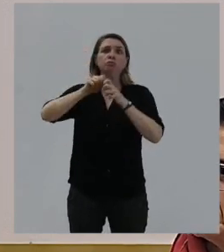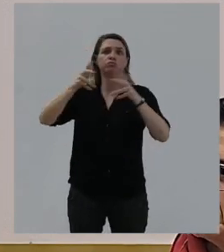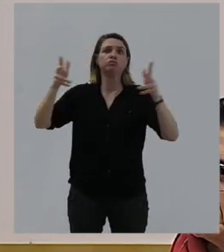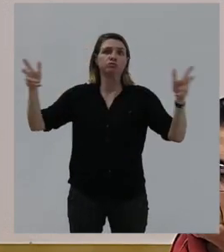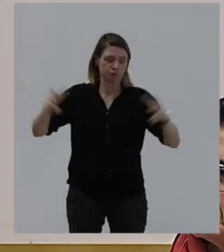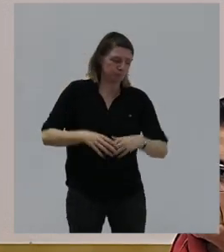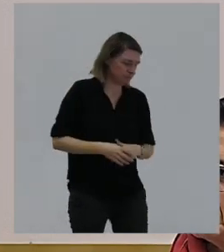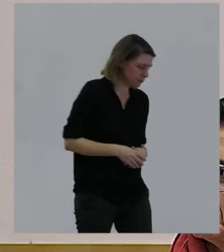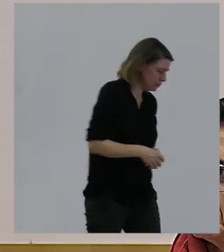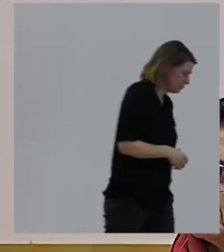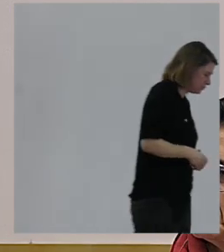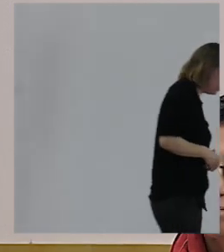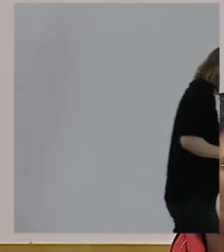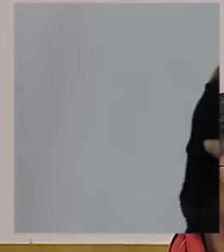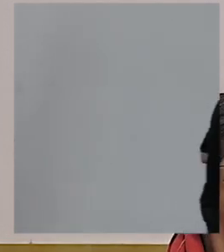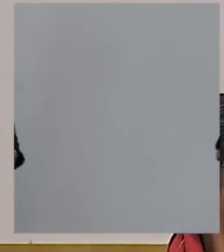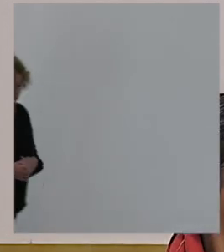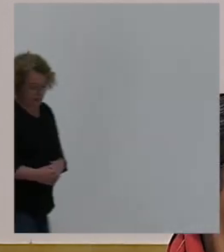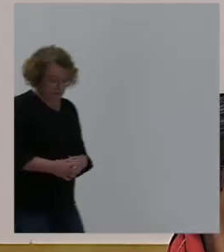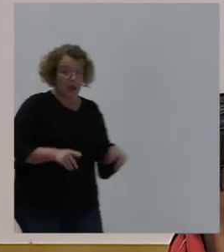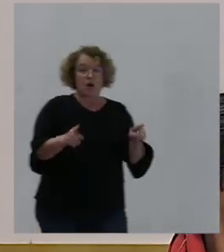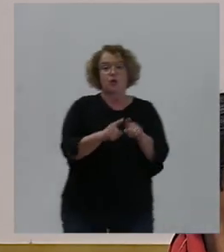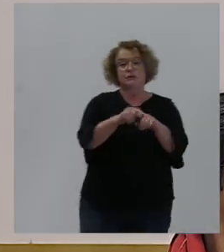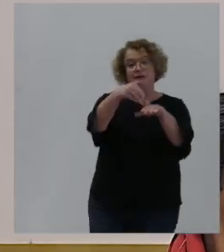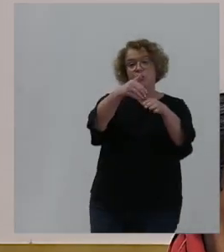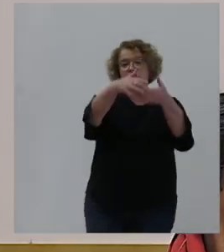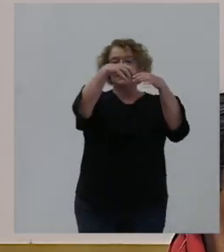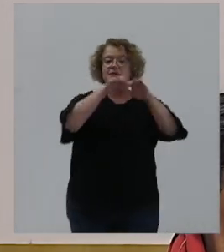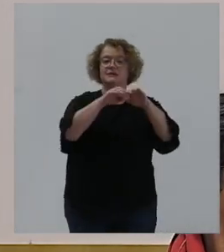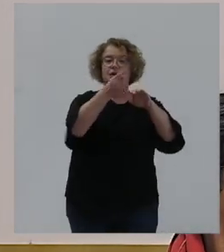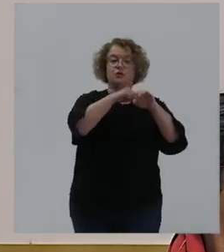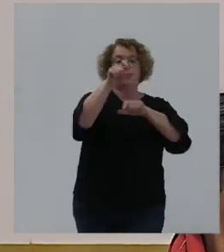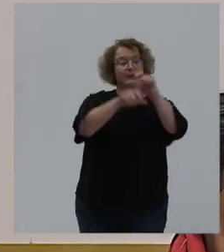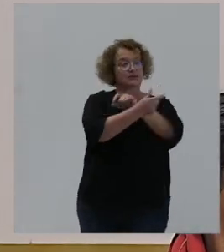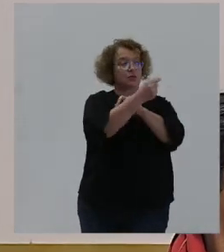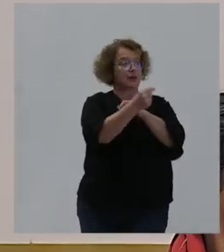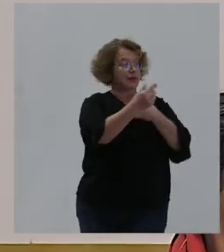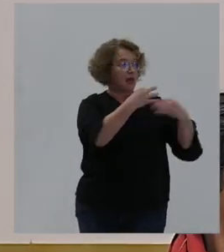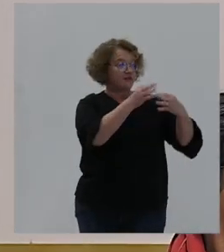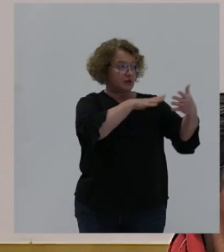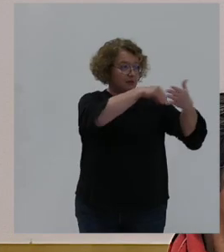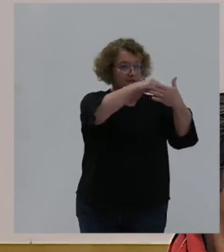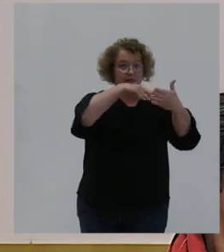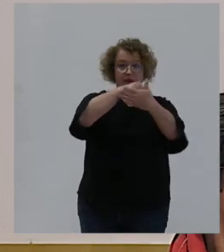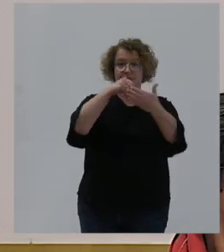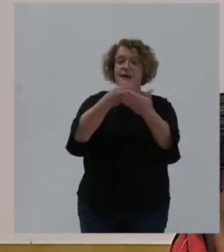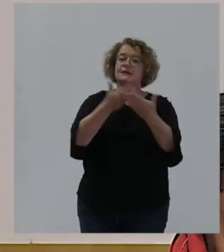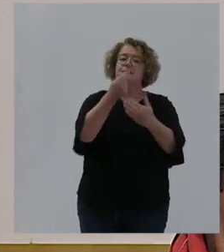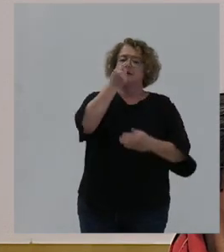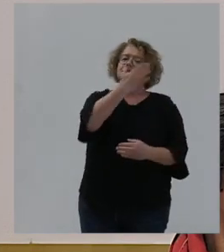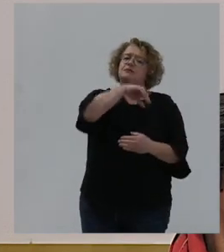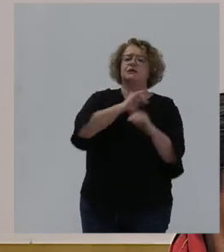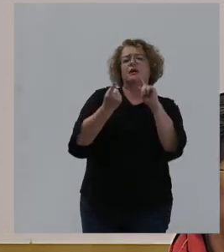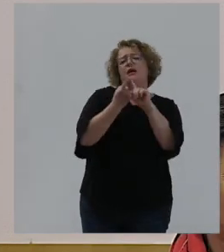foncier. Nous sommes d'ailleurs assidus dans les conseils d'administration de tous les partenaires qui nous y invitent, une responsabilité essentielle dans le tissage